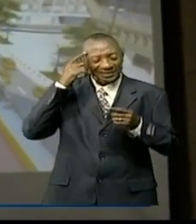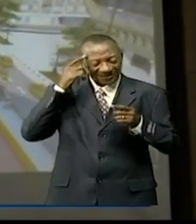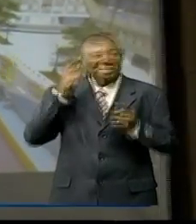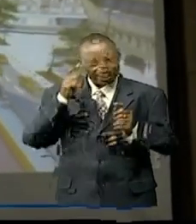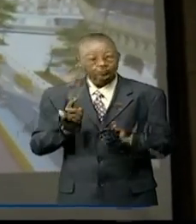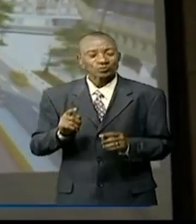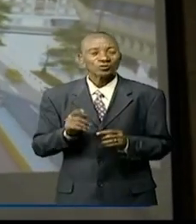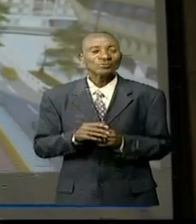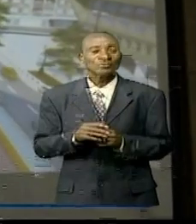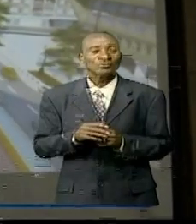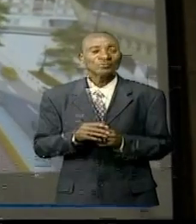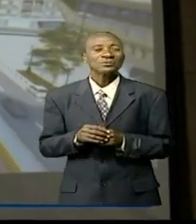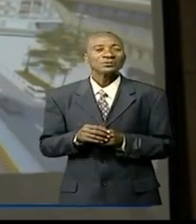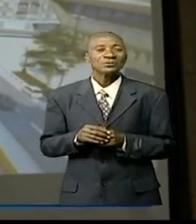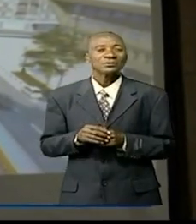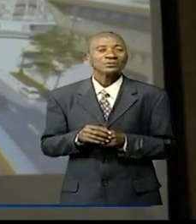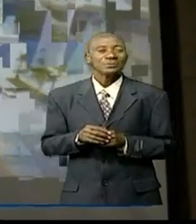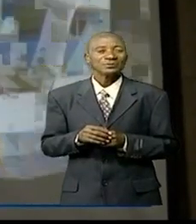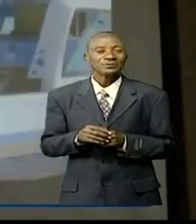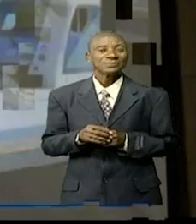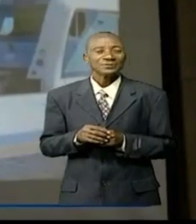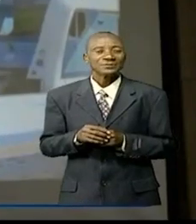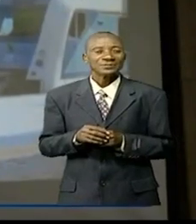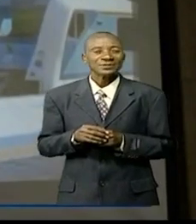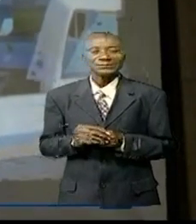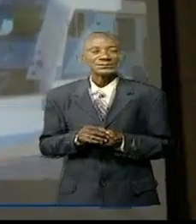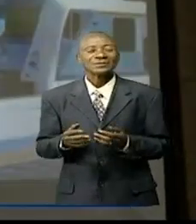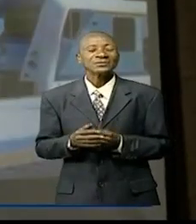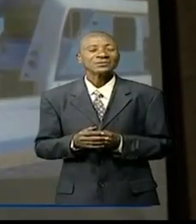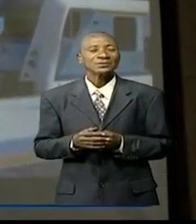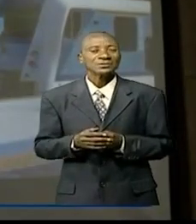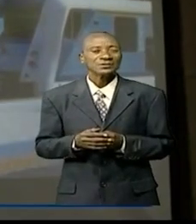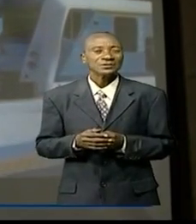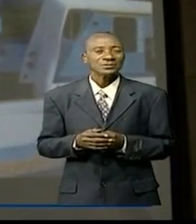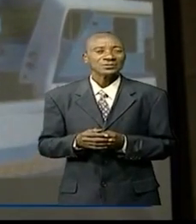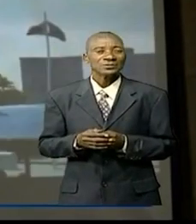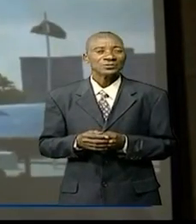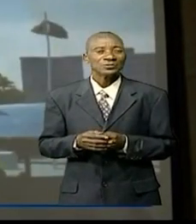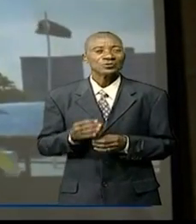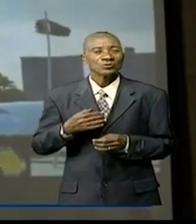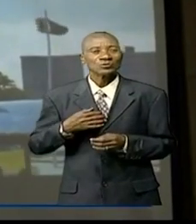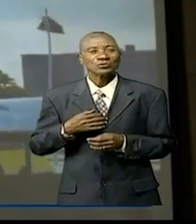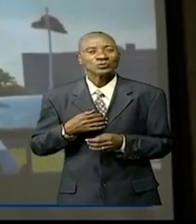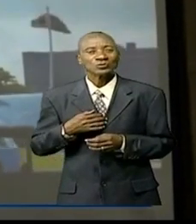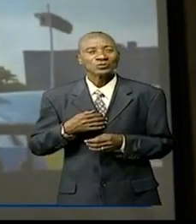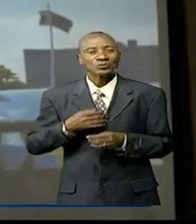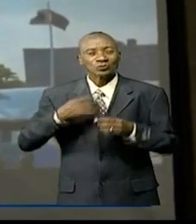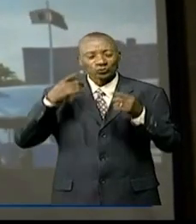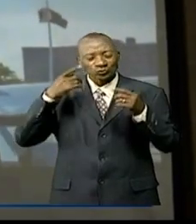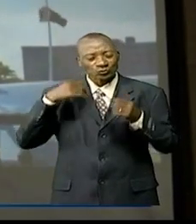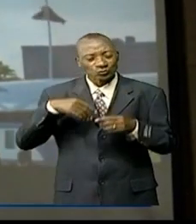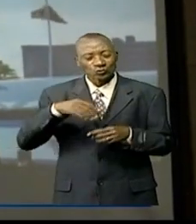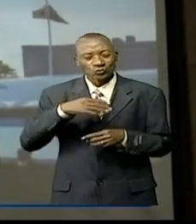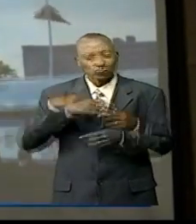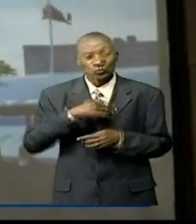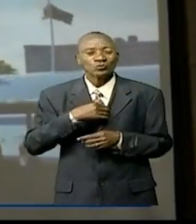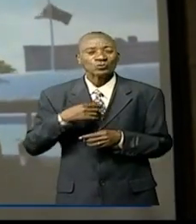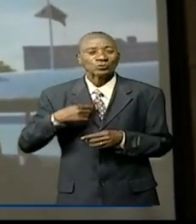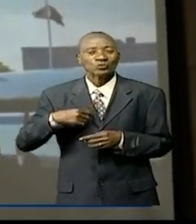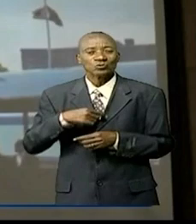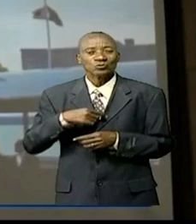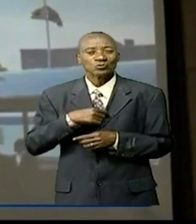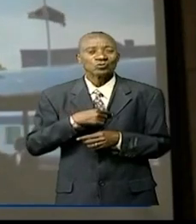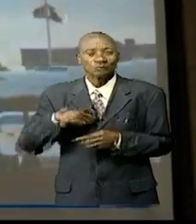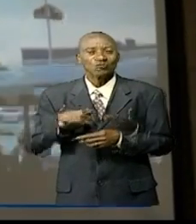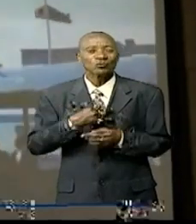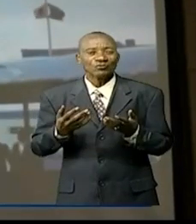à qui que ce soit. Nous devons, s'il faut casser, nous allons casser. S'il faut indemniser, nous devons indemniser. Metrokine, ce n'est que